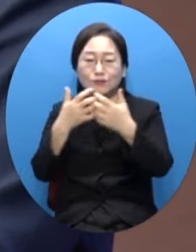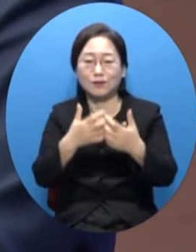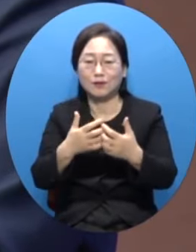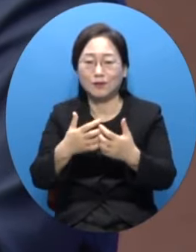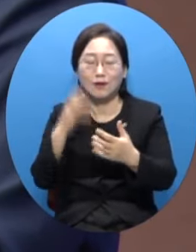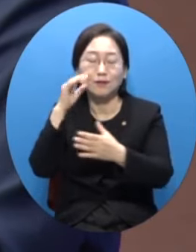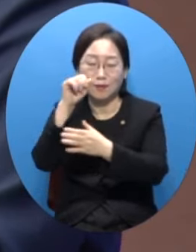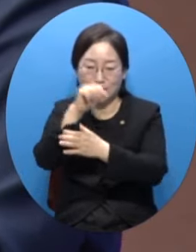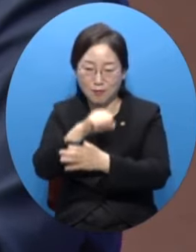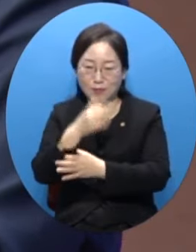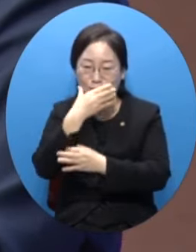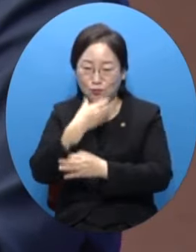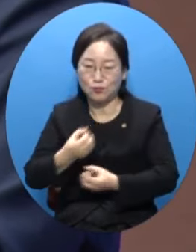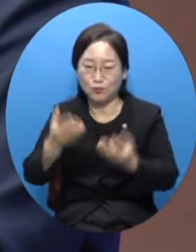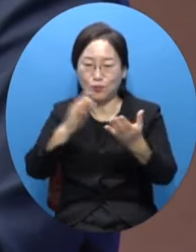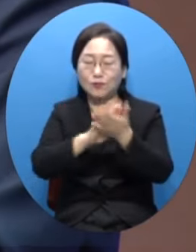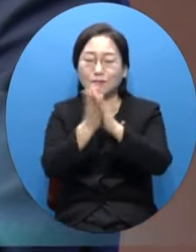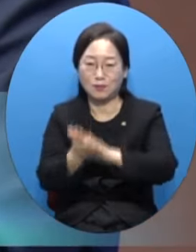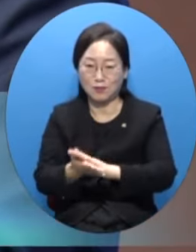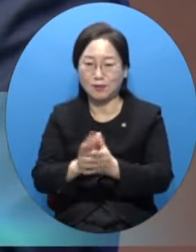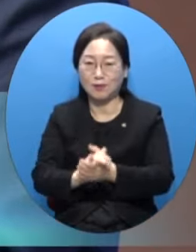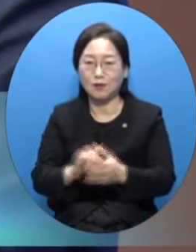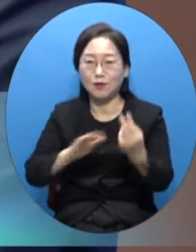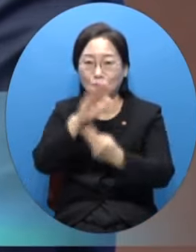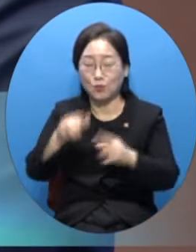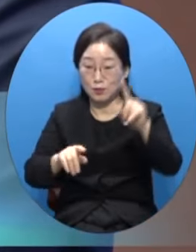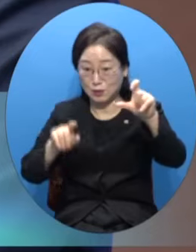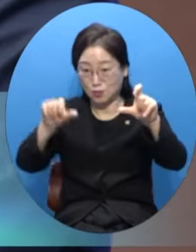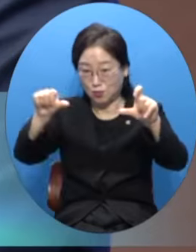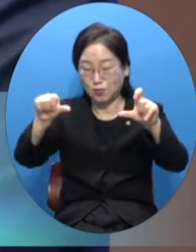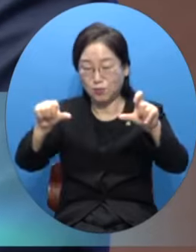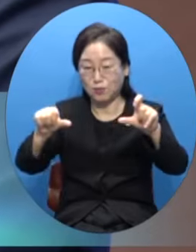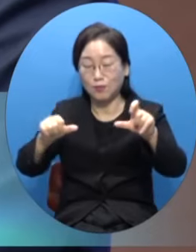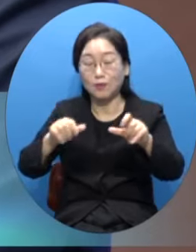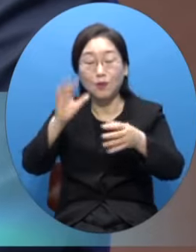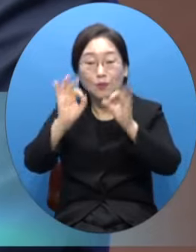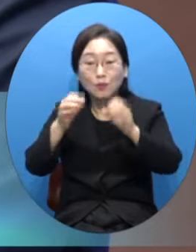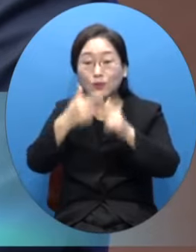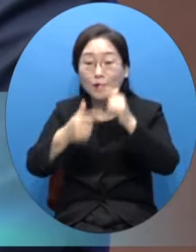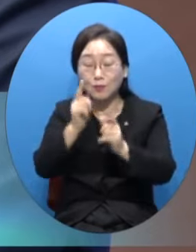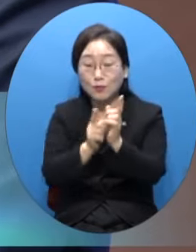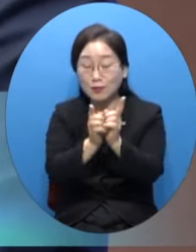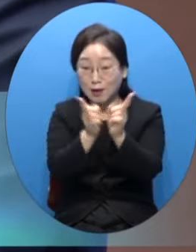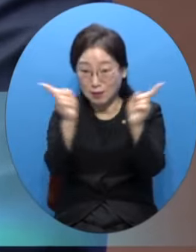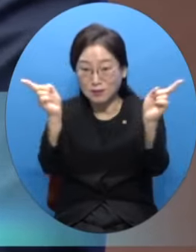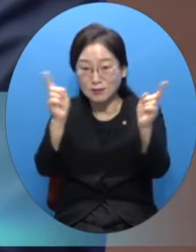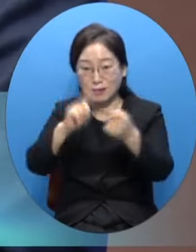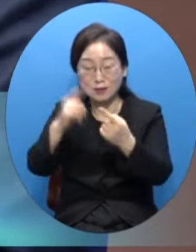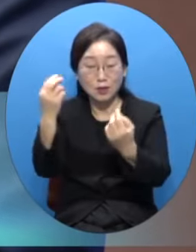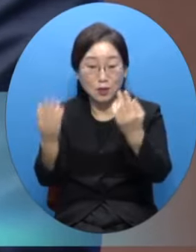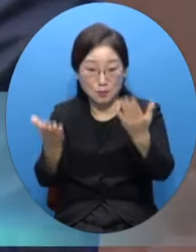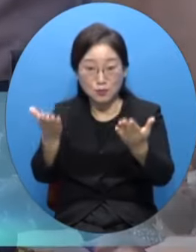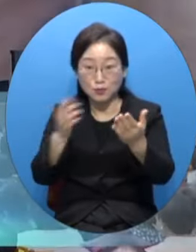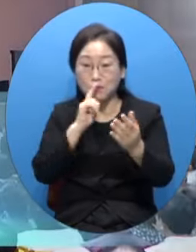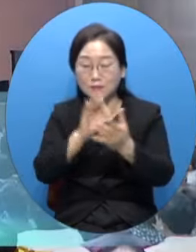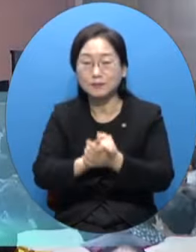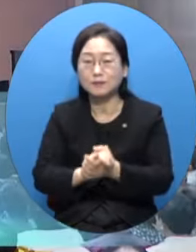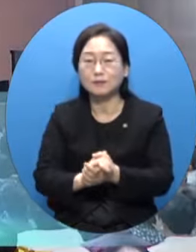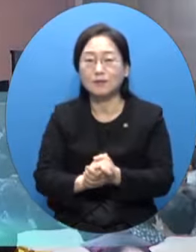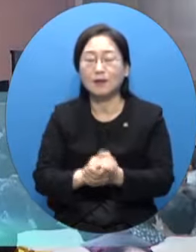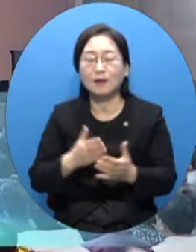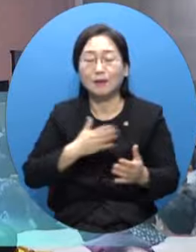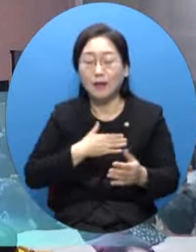것입니다. 요한복음 15장에 포도나무와 가지의 비유를 말씀하시면서 예수님 친히 말씀하셨습니다.